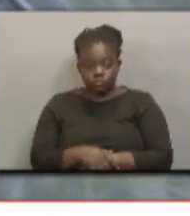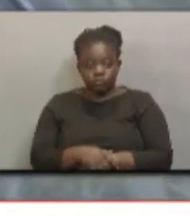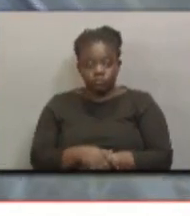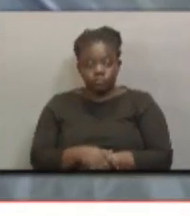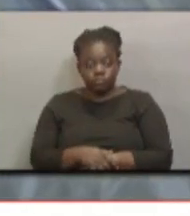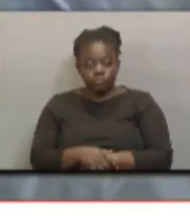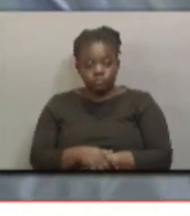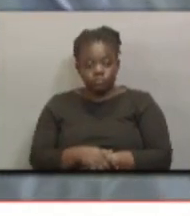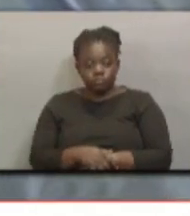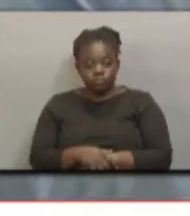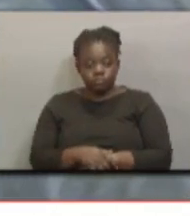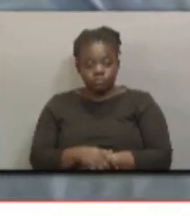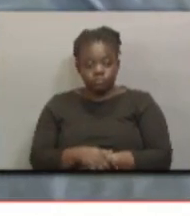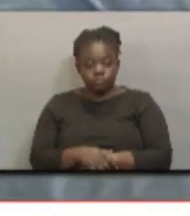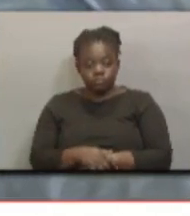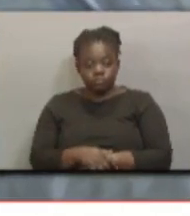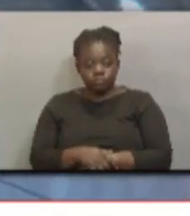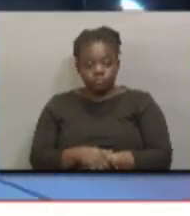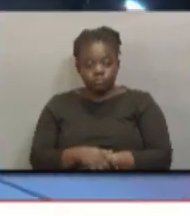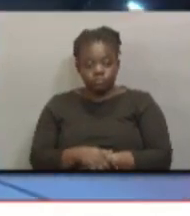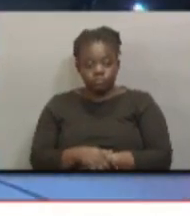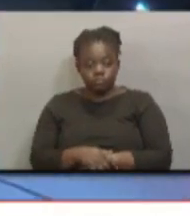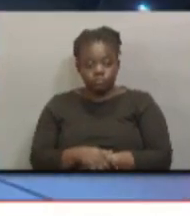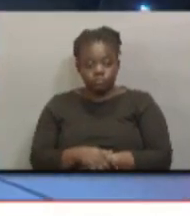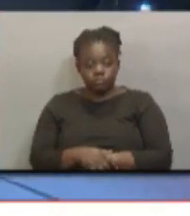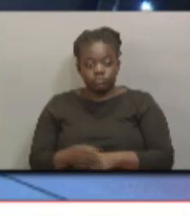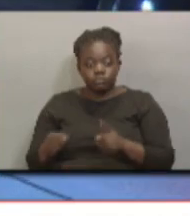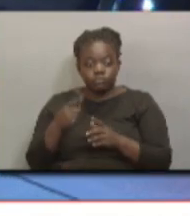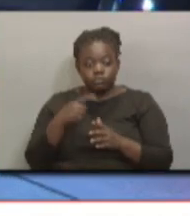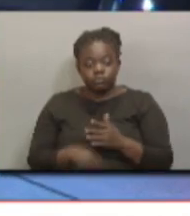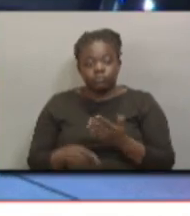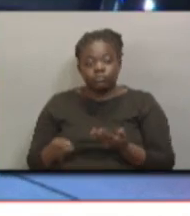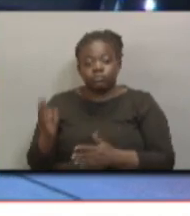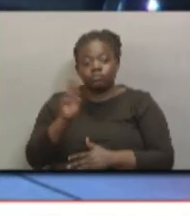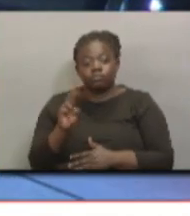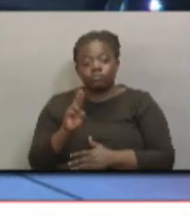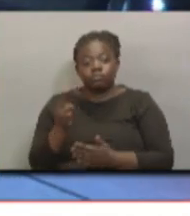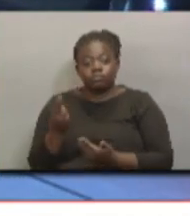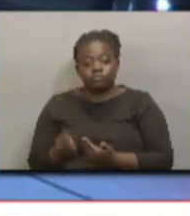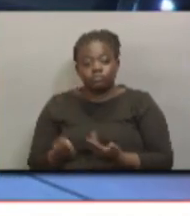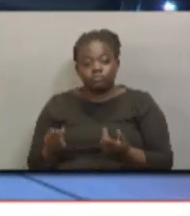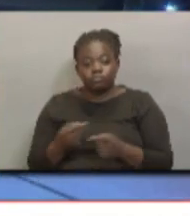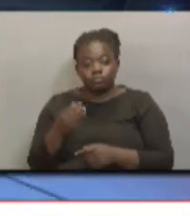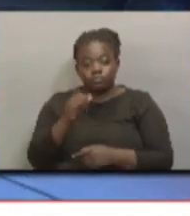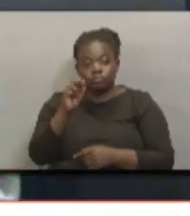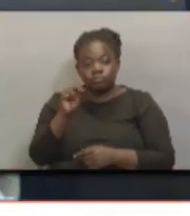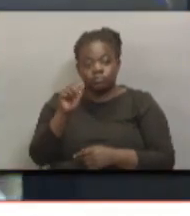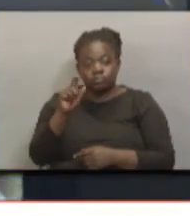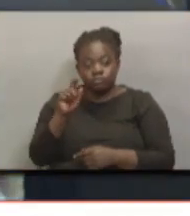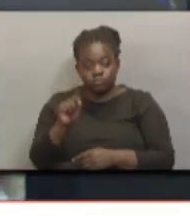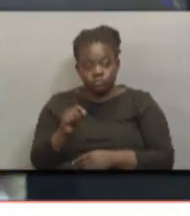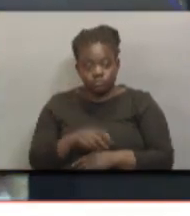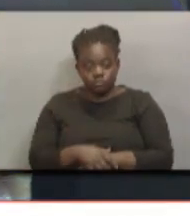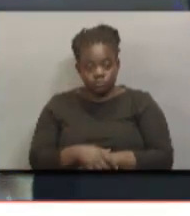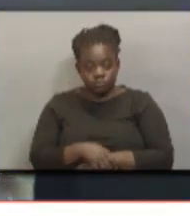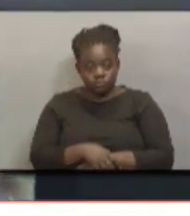to deal with the situation. This is what they can eat. See, this is what they can eat. Then you add in sugar. And you also add in coconut for flavor.